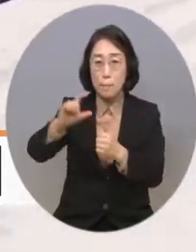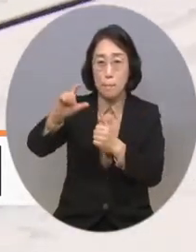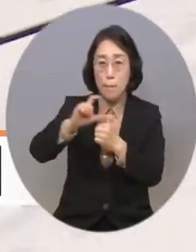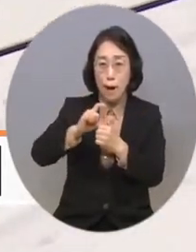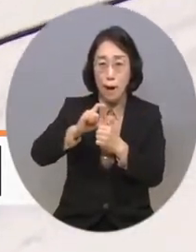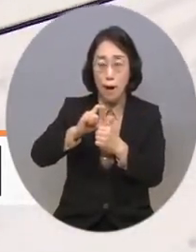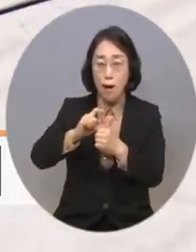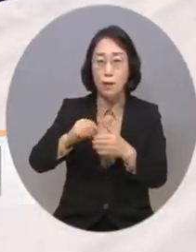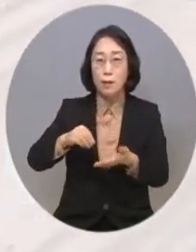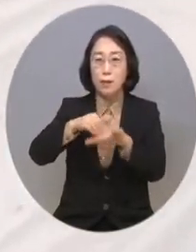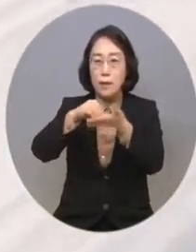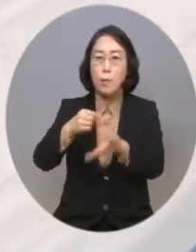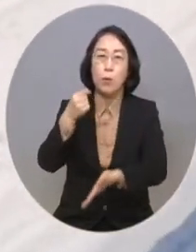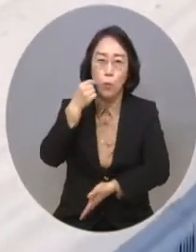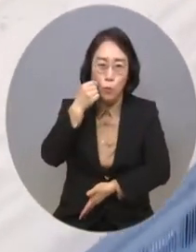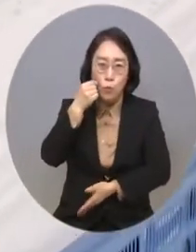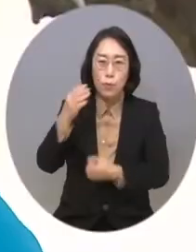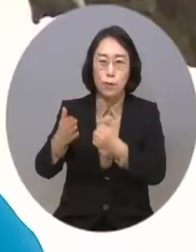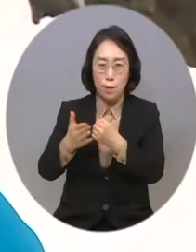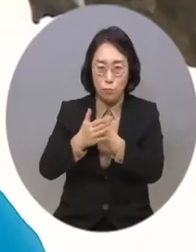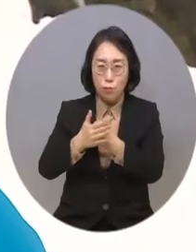아쉽게 다음을 기약했습니다.